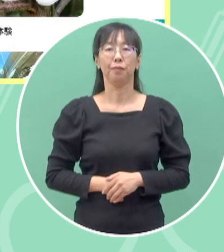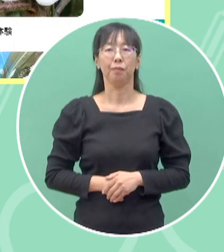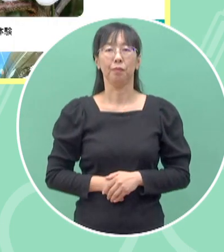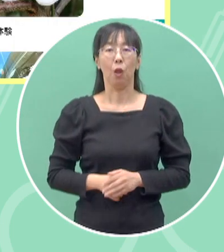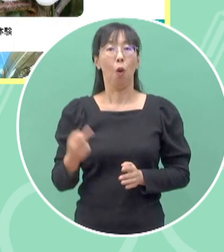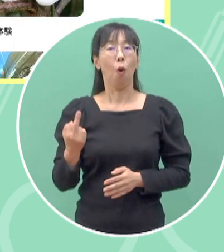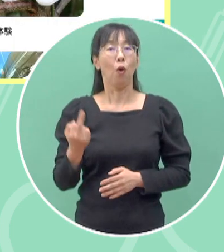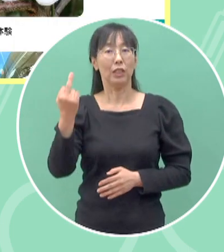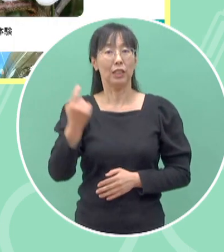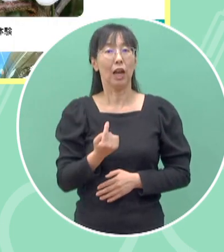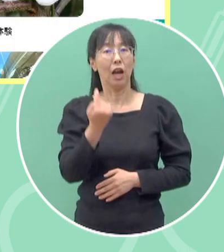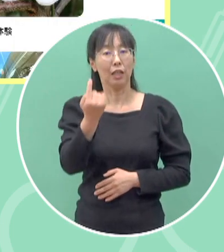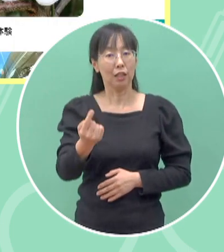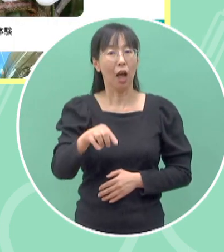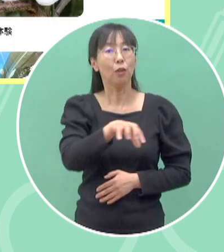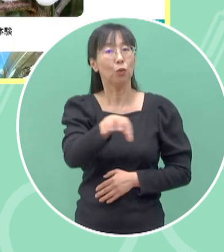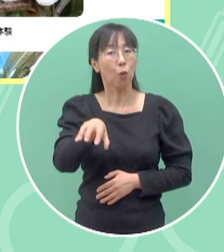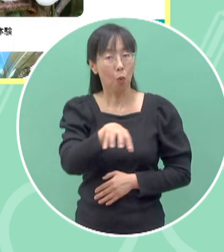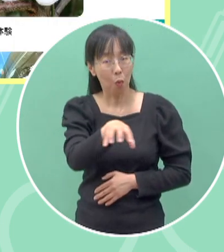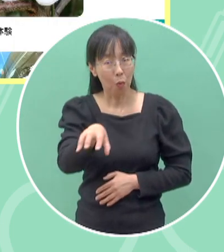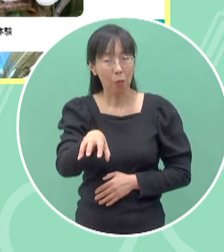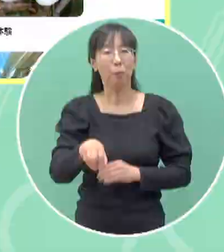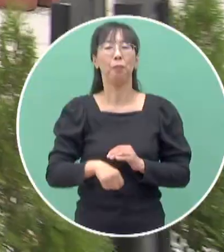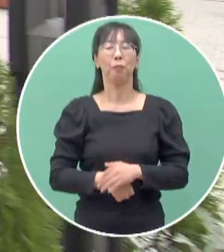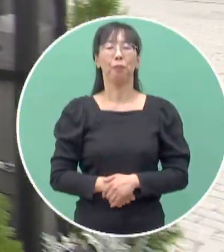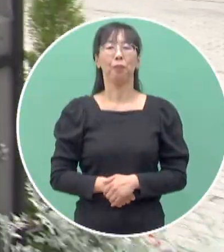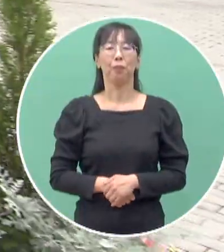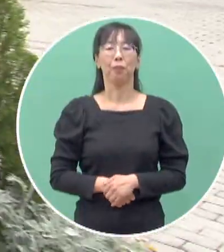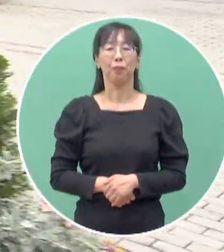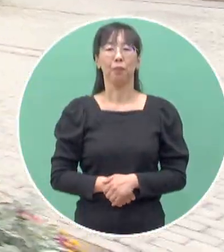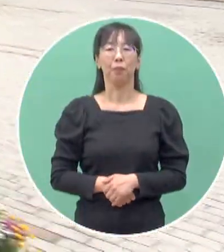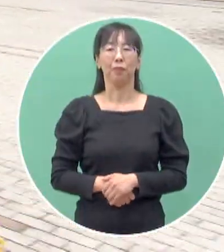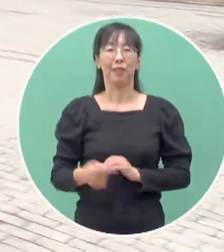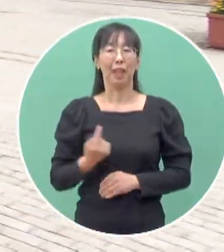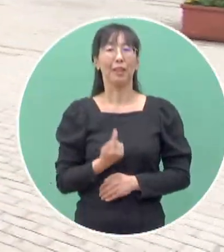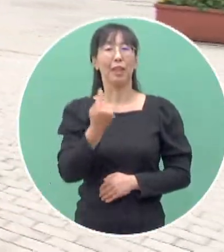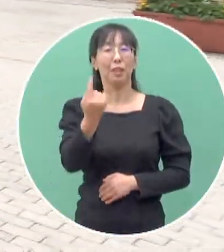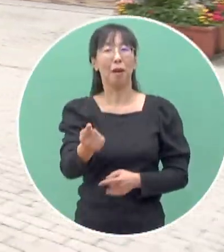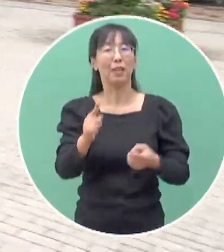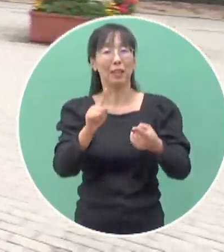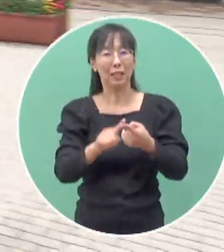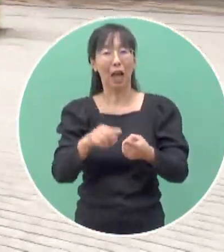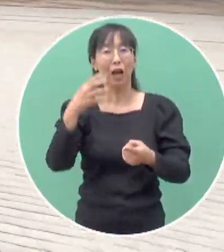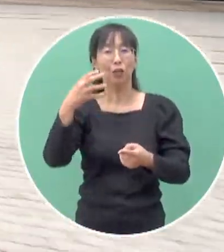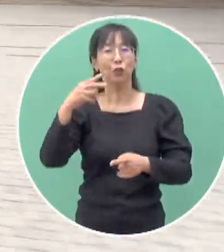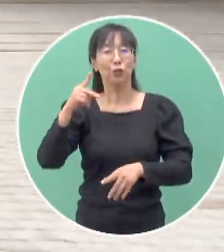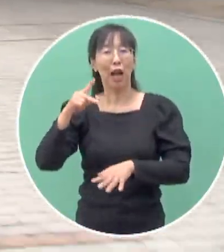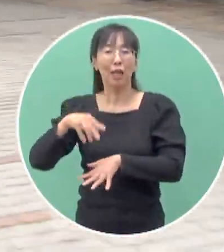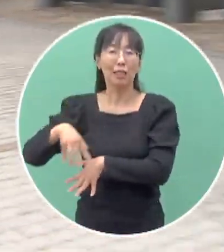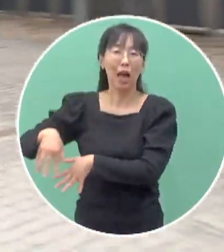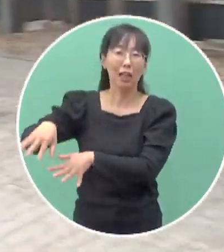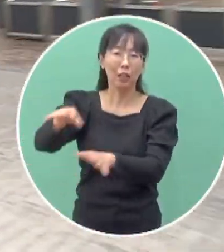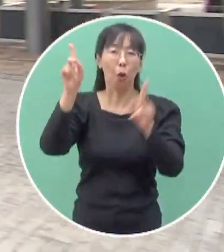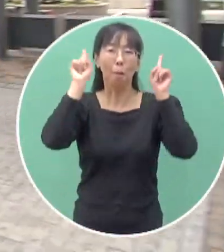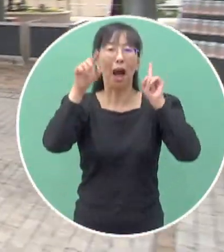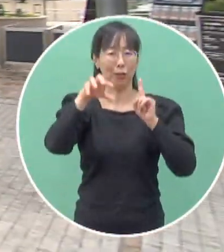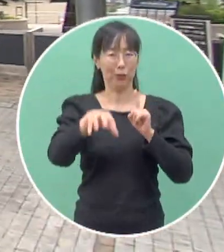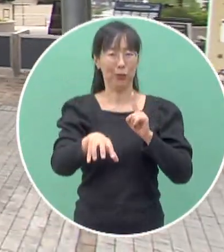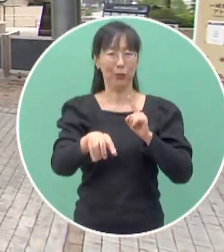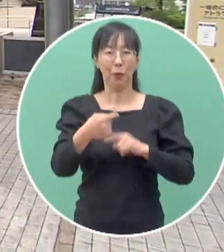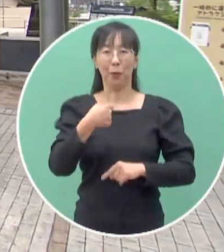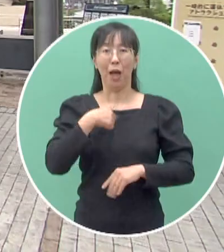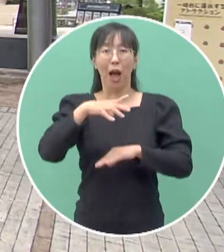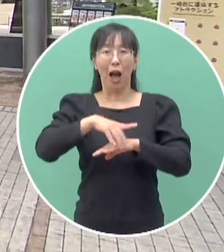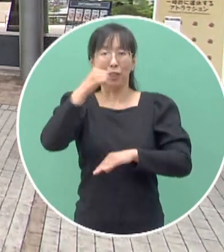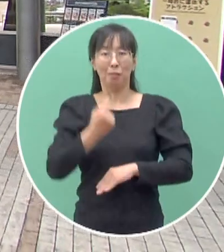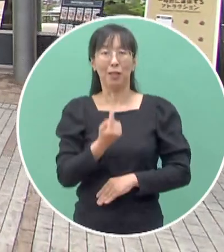よしお兄さんが訪れたのは、 やってきました鈴鹿サーキットパーク。お兄さん初